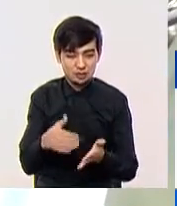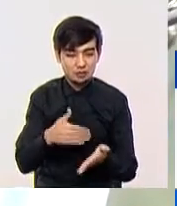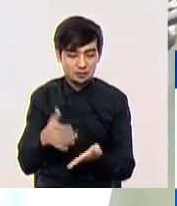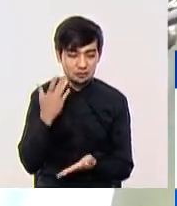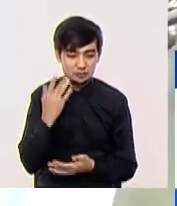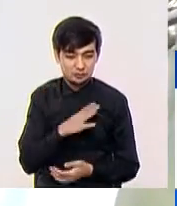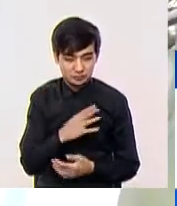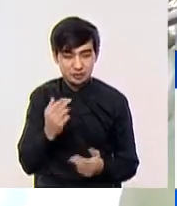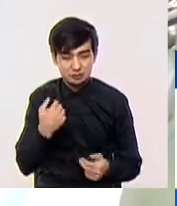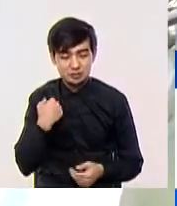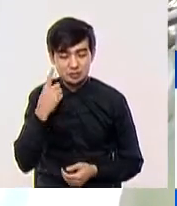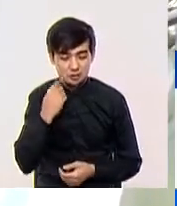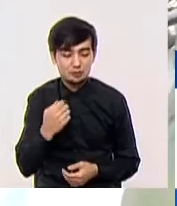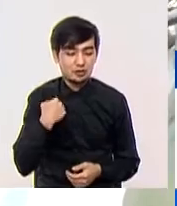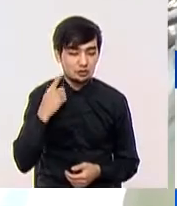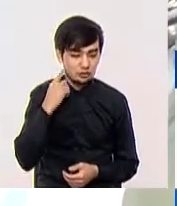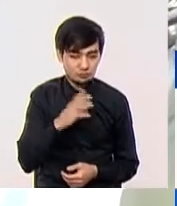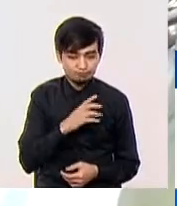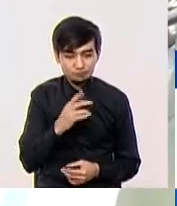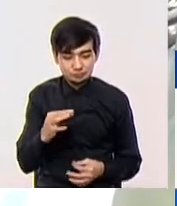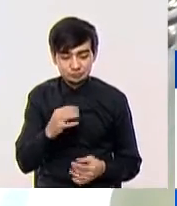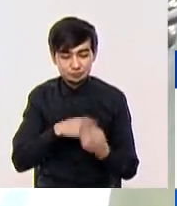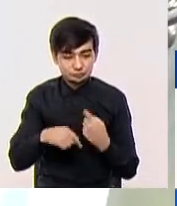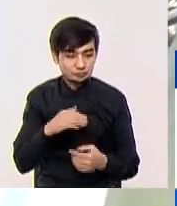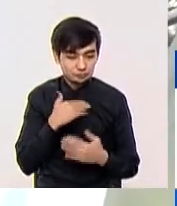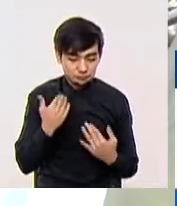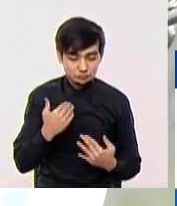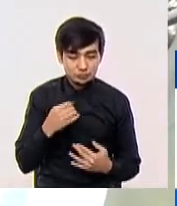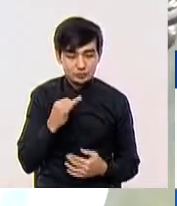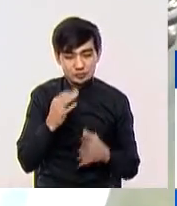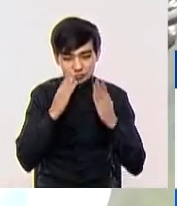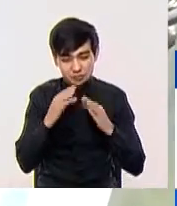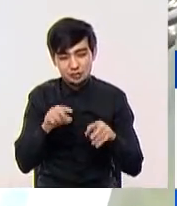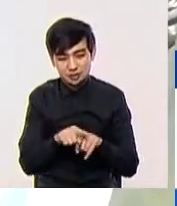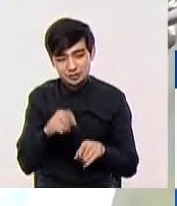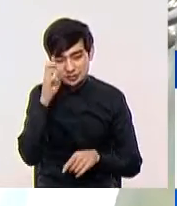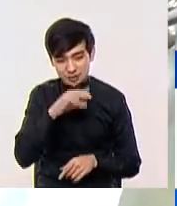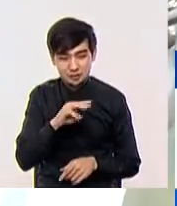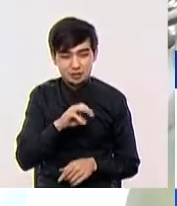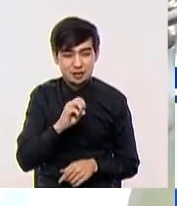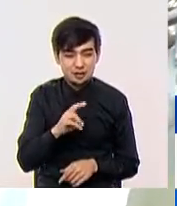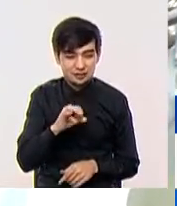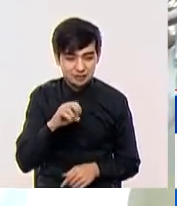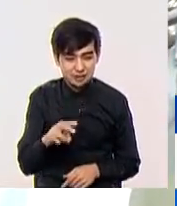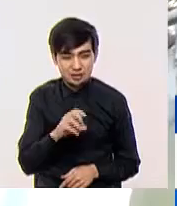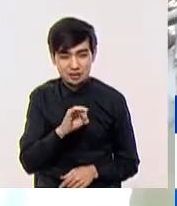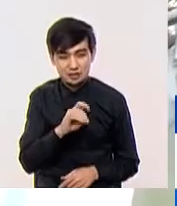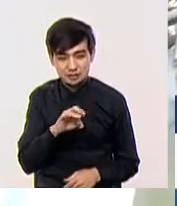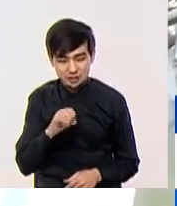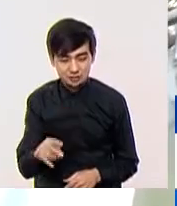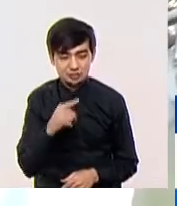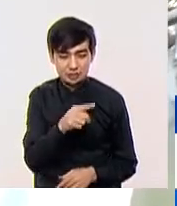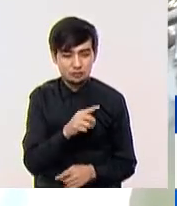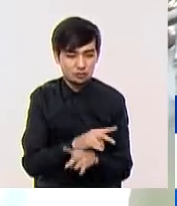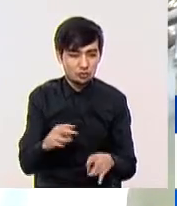мы знаем, да, мы слышали, но мы не хотим. Без объяснений. Даже мусульманские такие страны, как Пакистан, Иран, да, там даже никого